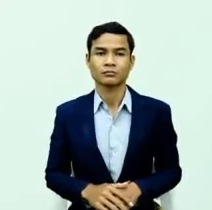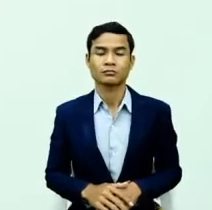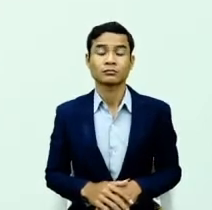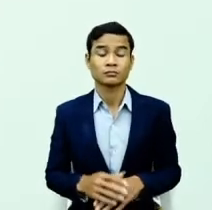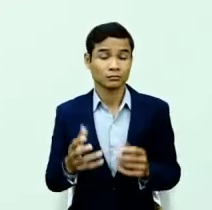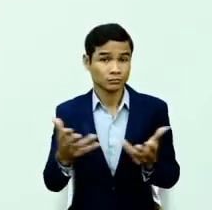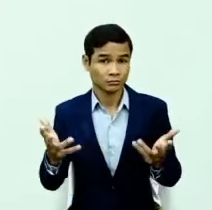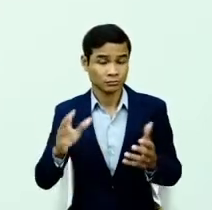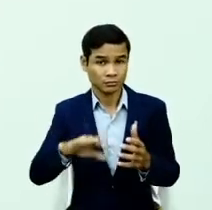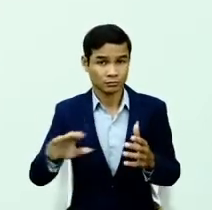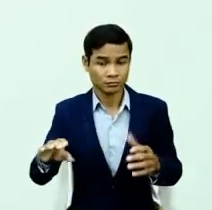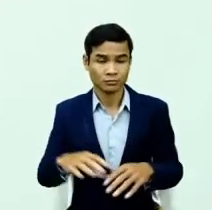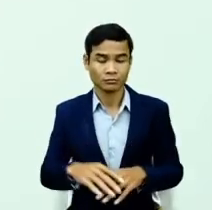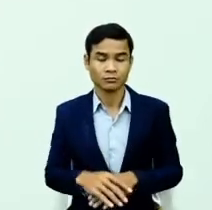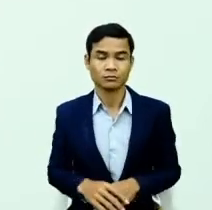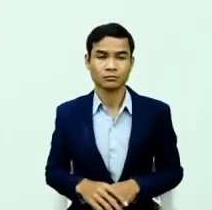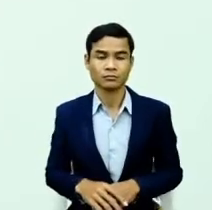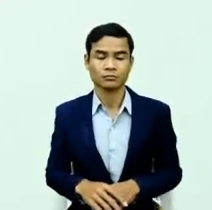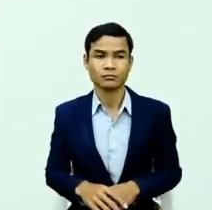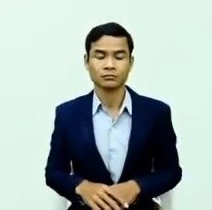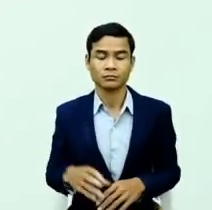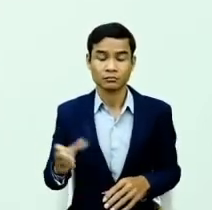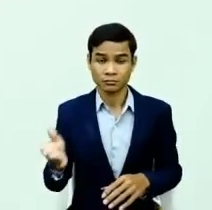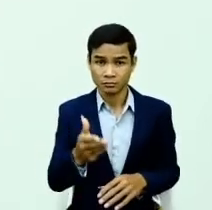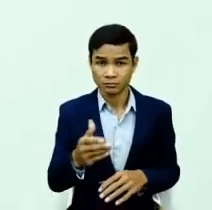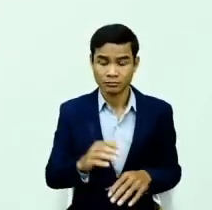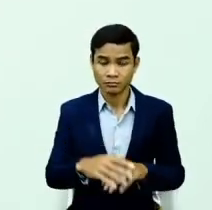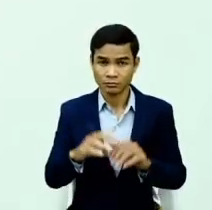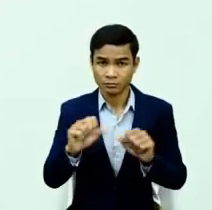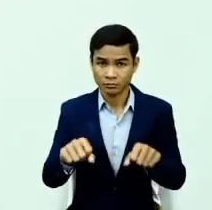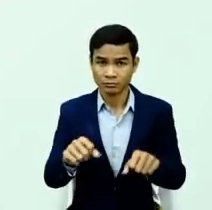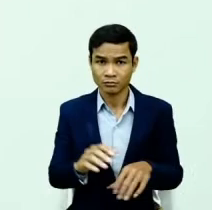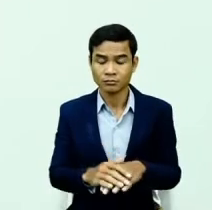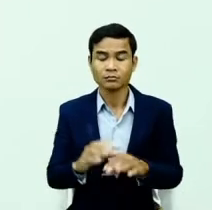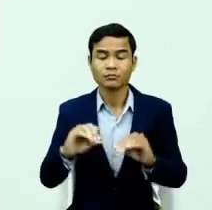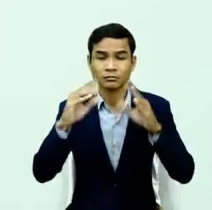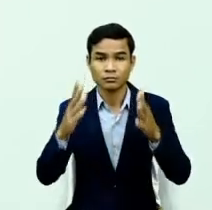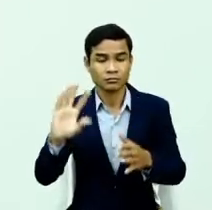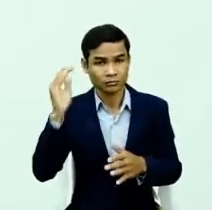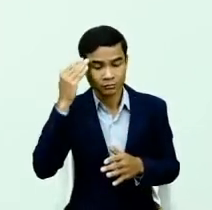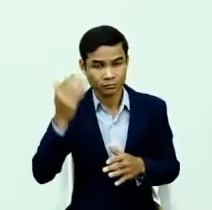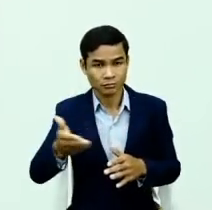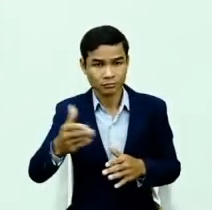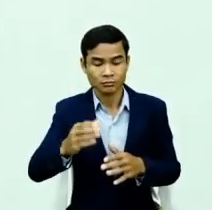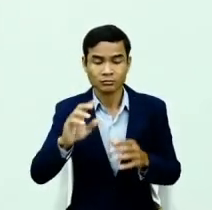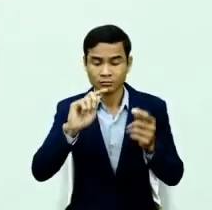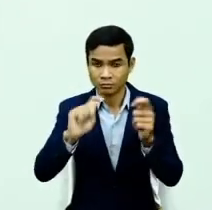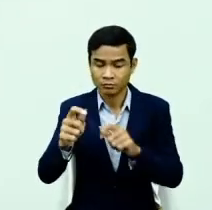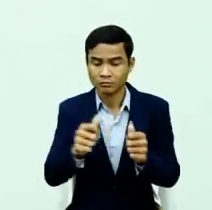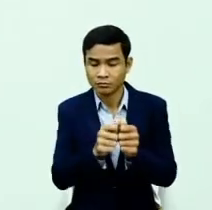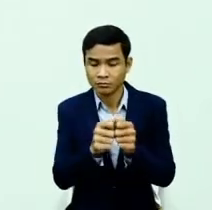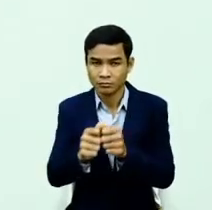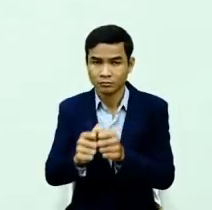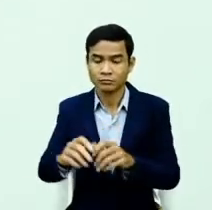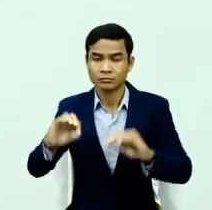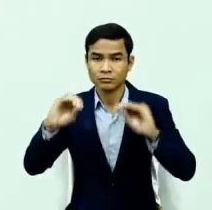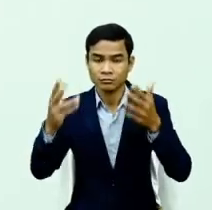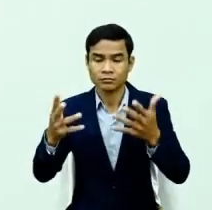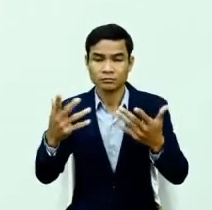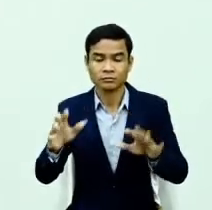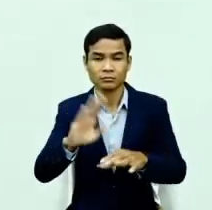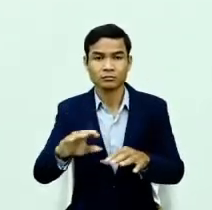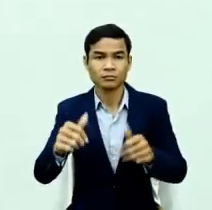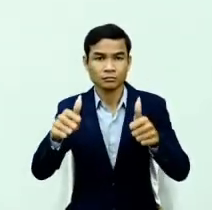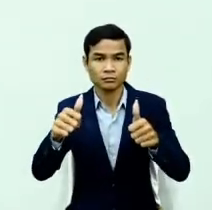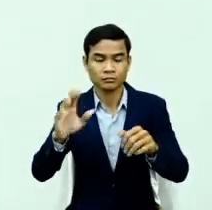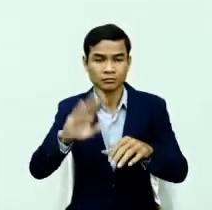Chừng mạch đá con. Chà. Nè kru kata con con, bạn ca đầm rơi cho mùi nè kru hai ná. Chà, lọc